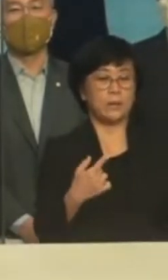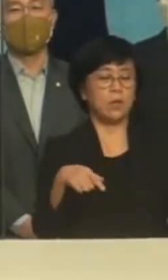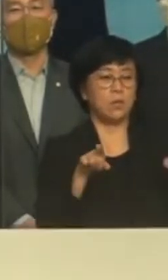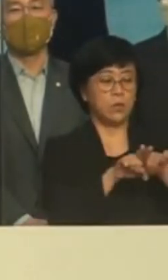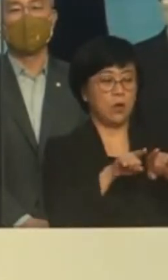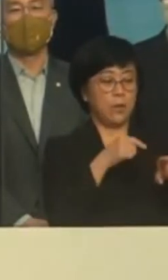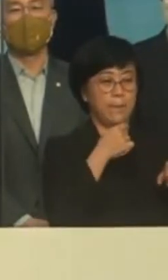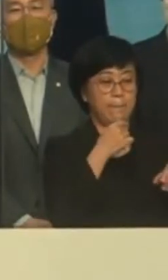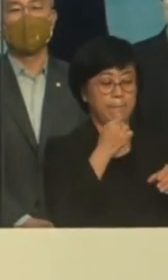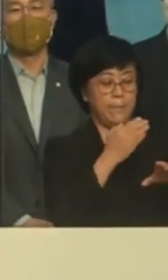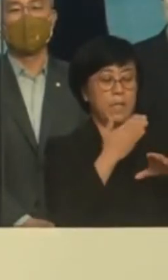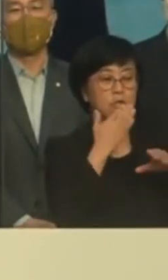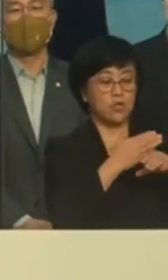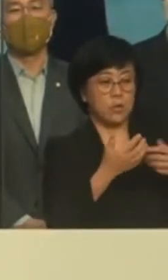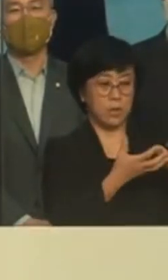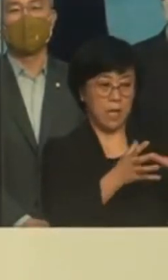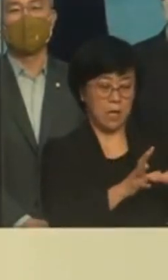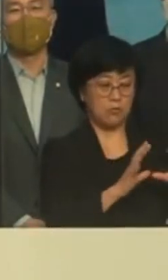더불어민주당 의원들과